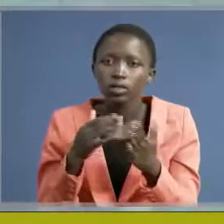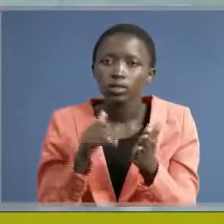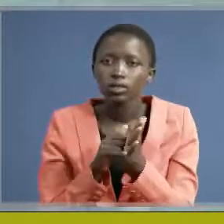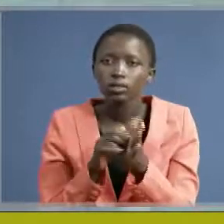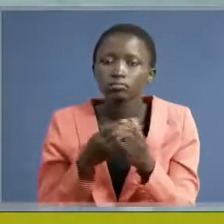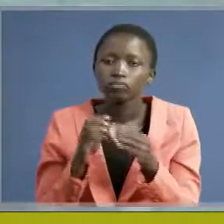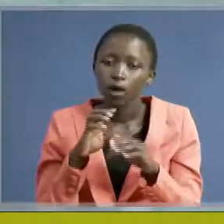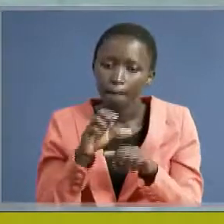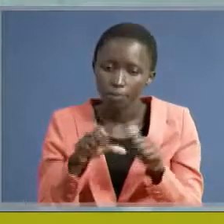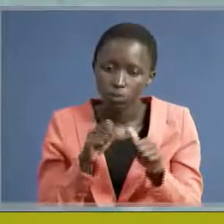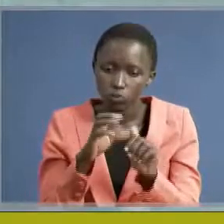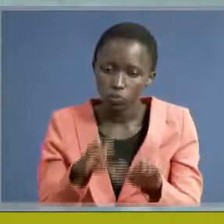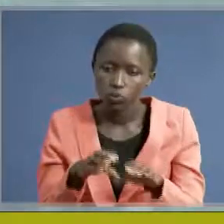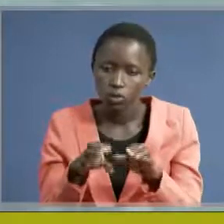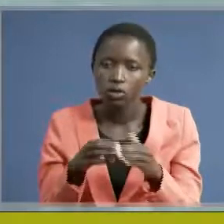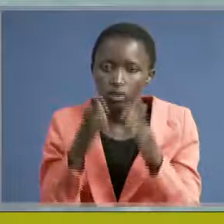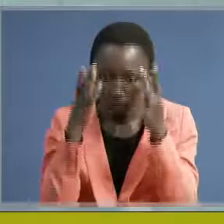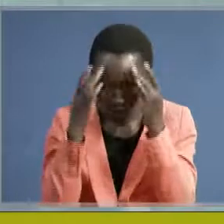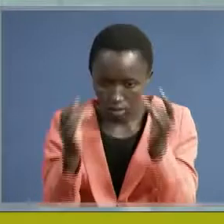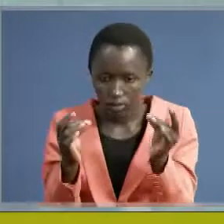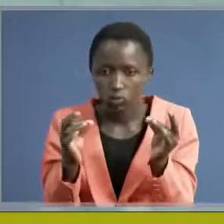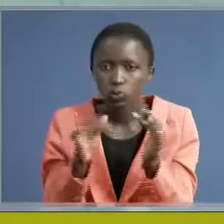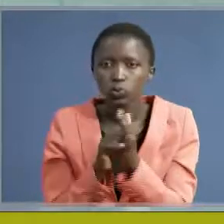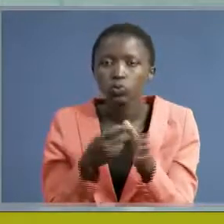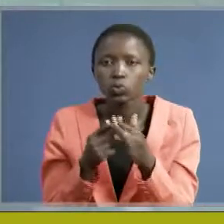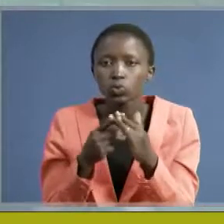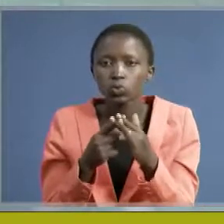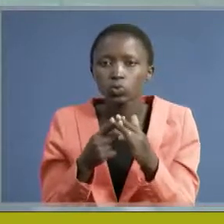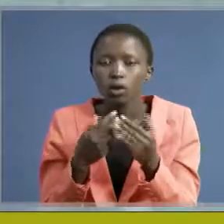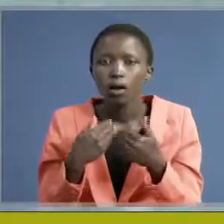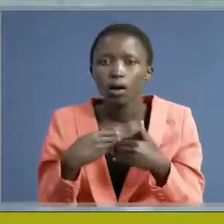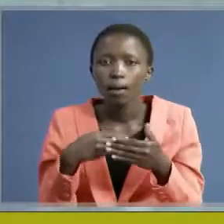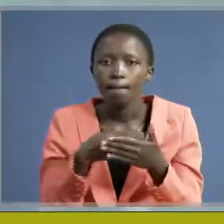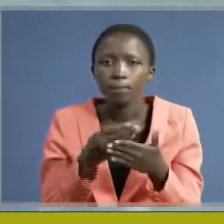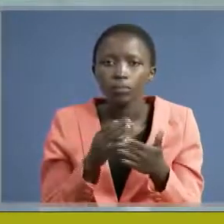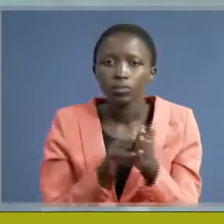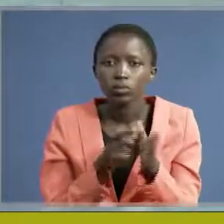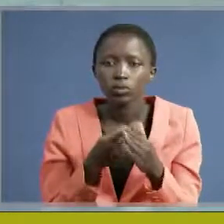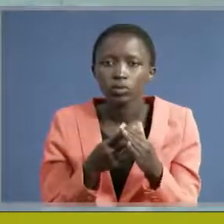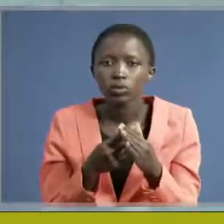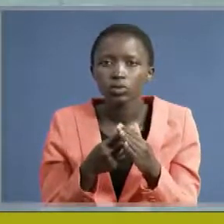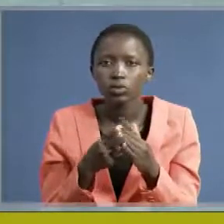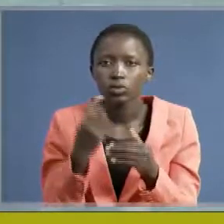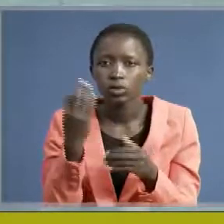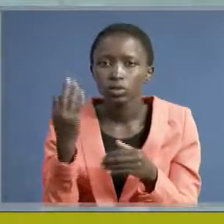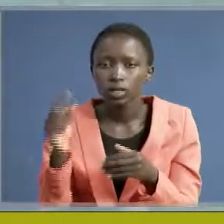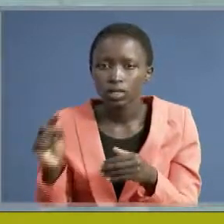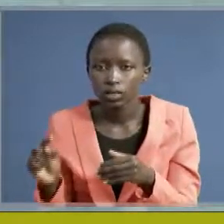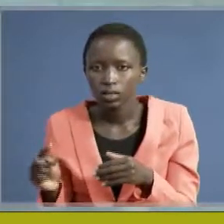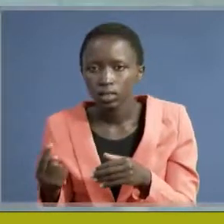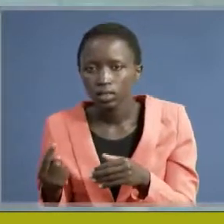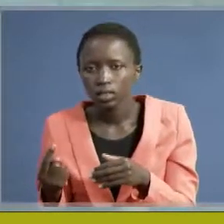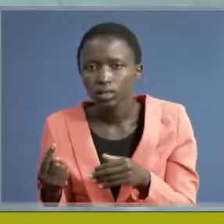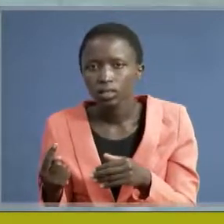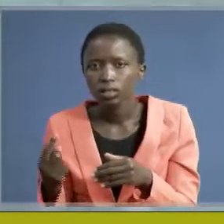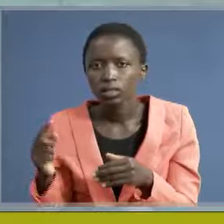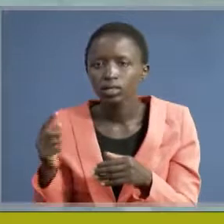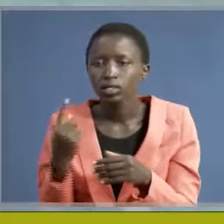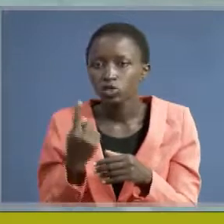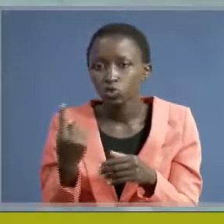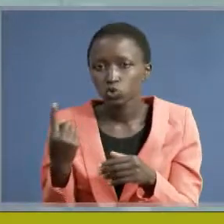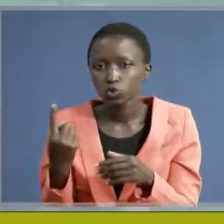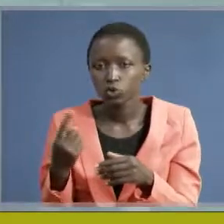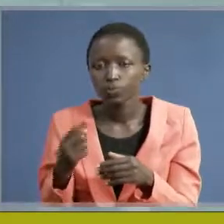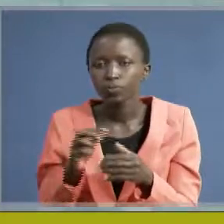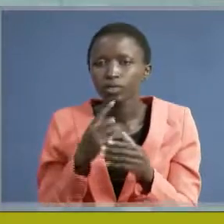na kilimo kuhusiana na uamuzi wa wizara hiyo kuamua kununua mahindi ya wakulima kwa shilingi 3,300 kwa kila gunia.